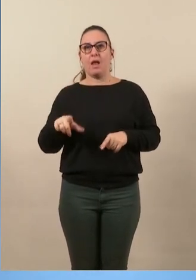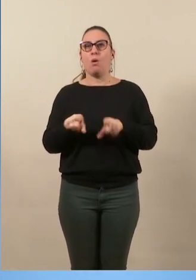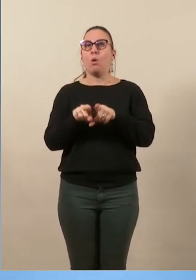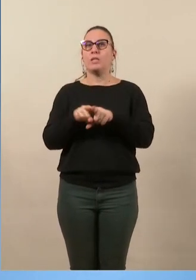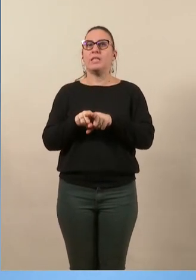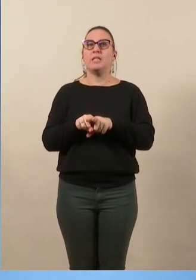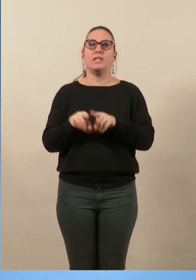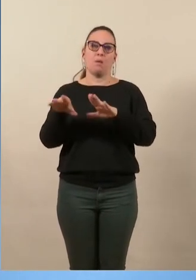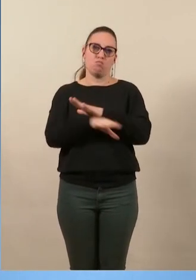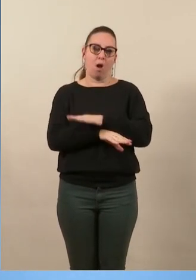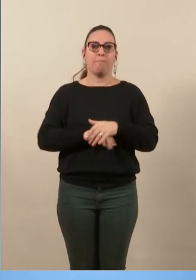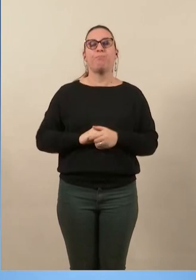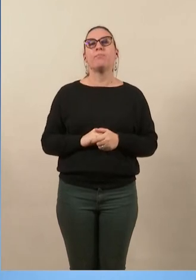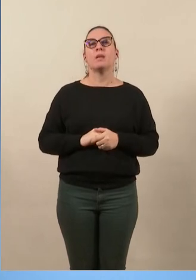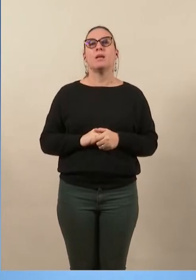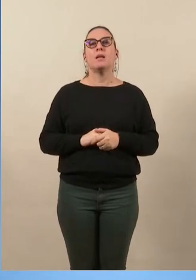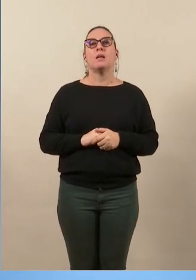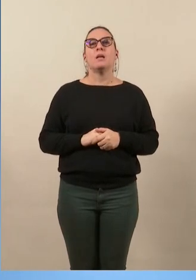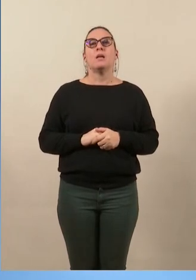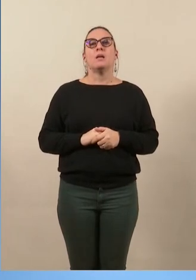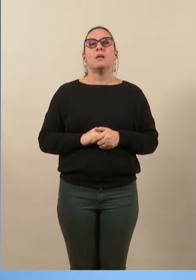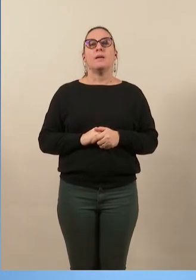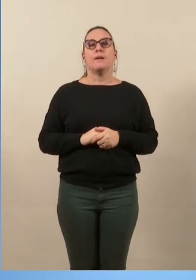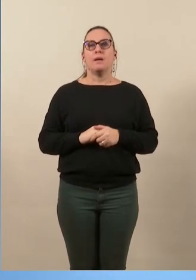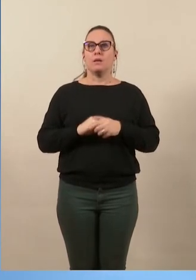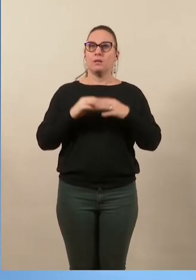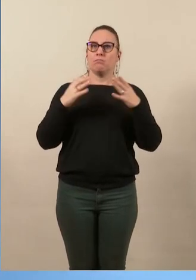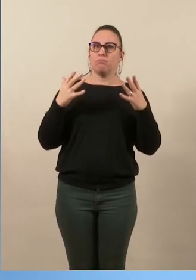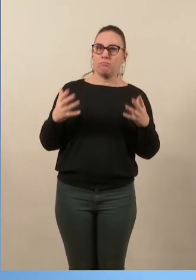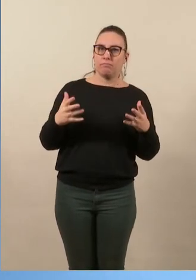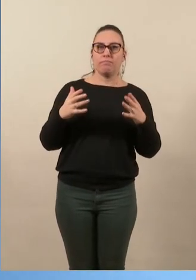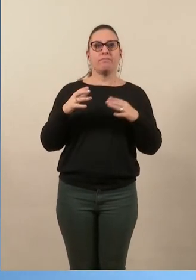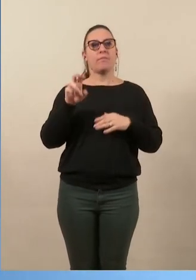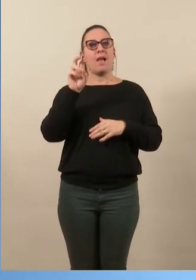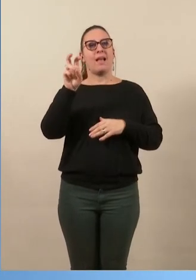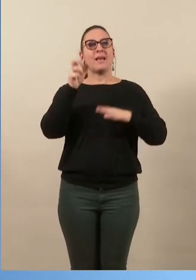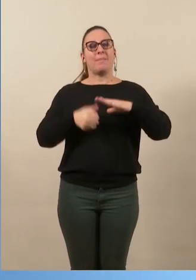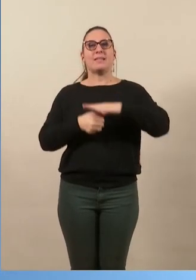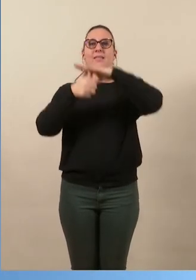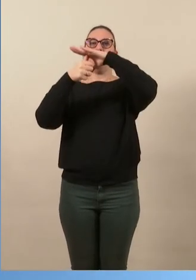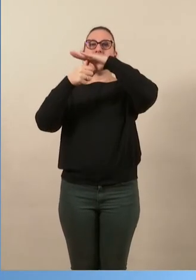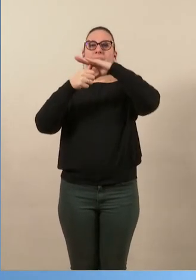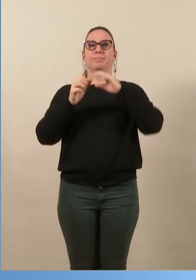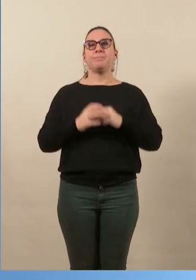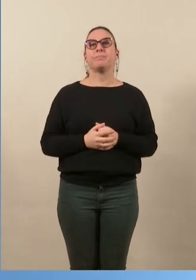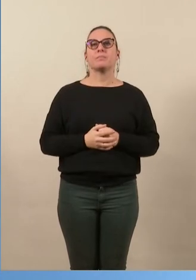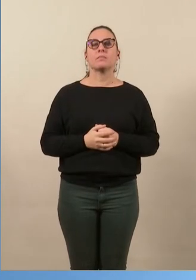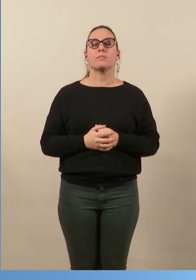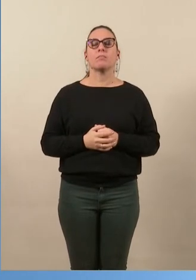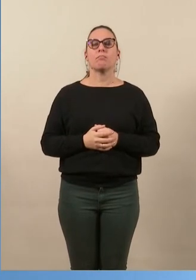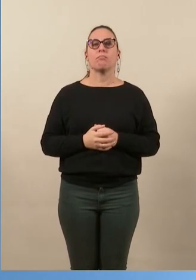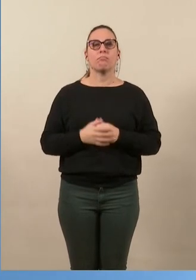euh Grenoble a hérité l'événement capitale verte qui